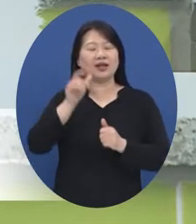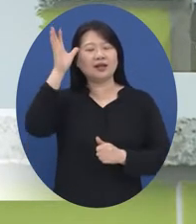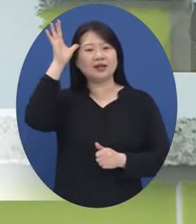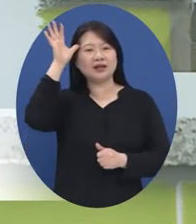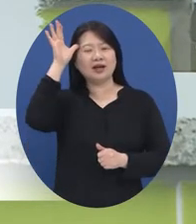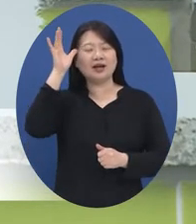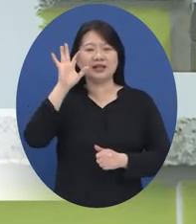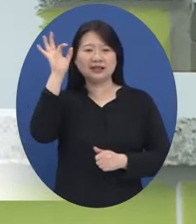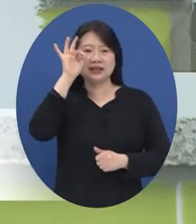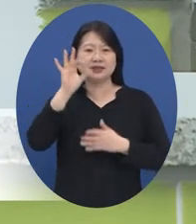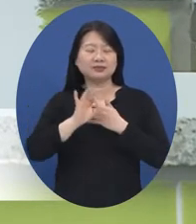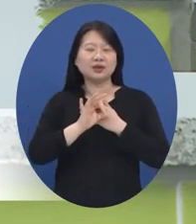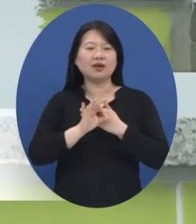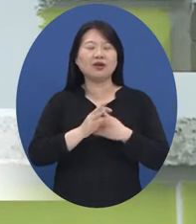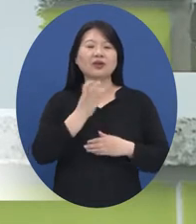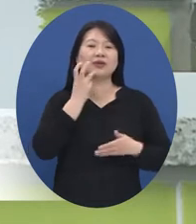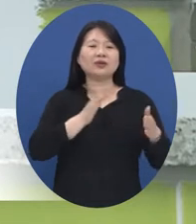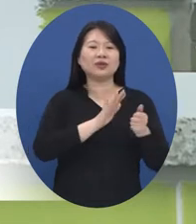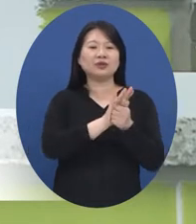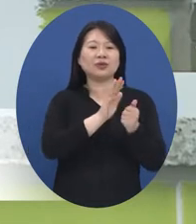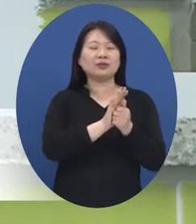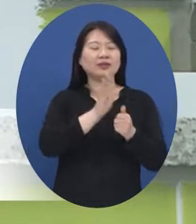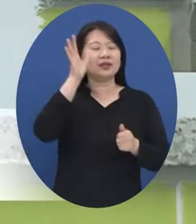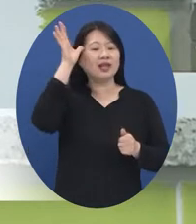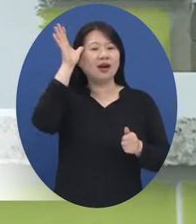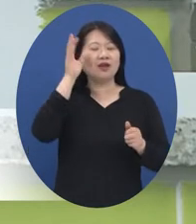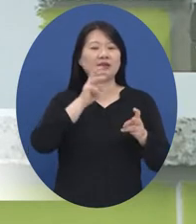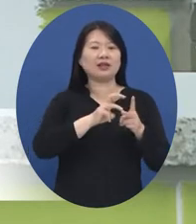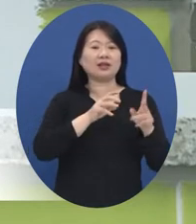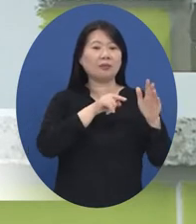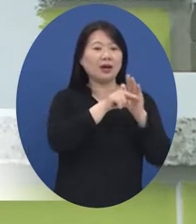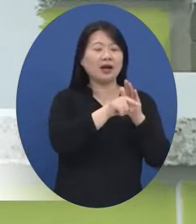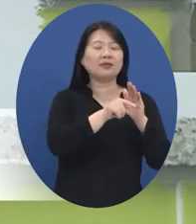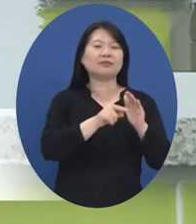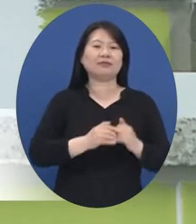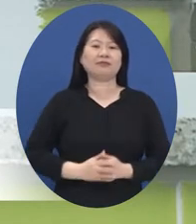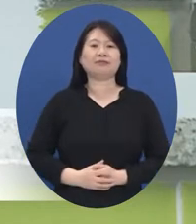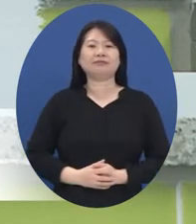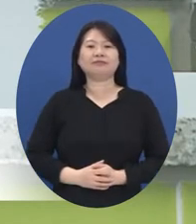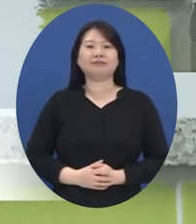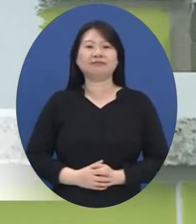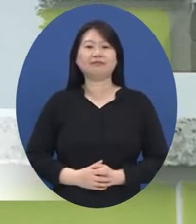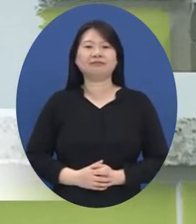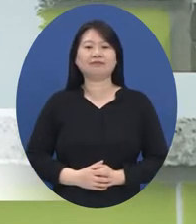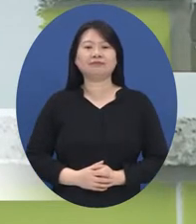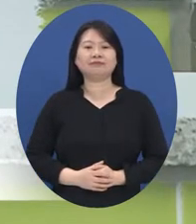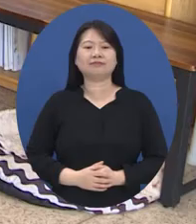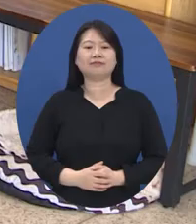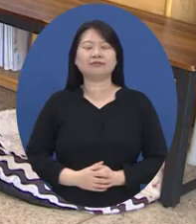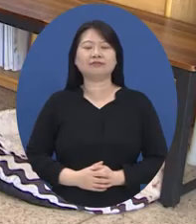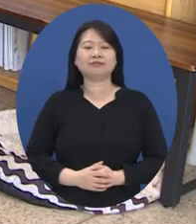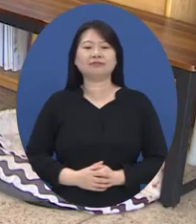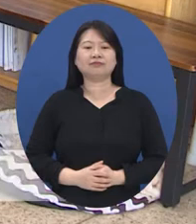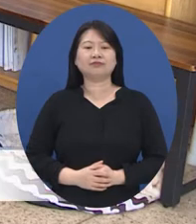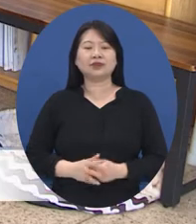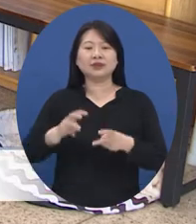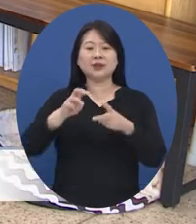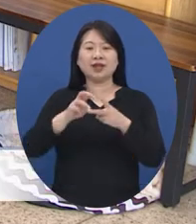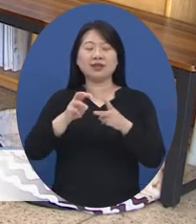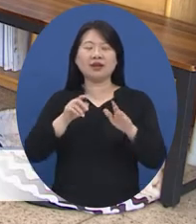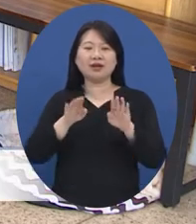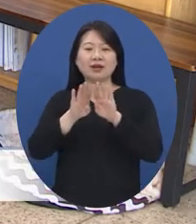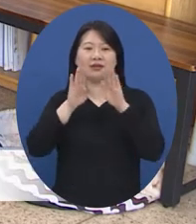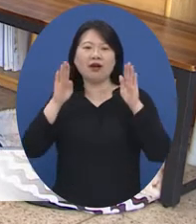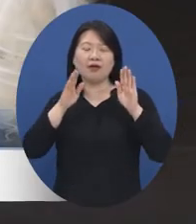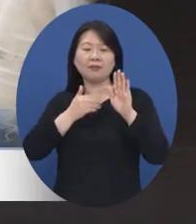나눔 센터에 방문해 보시는게 좋을 것 같습니다 경기북부 김태일 기자가 현장을 다녀왔습니다 센터의